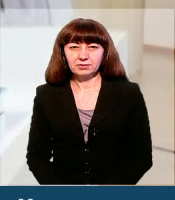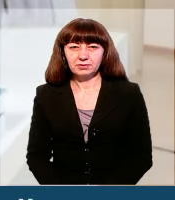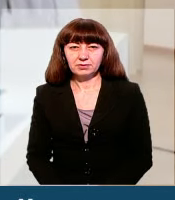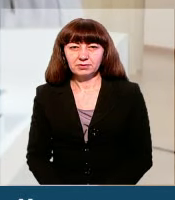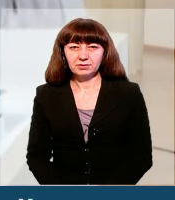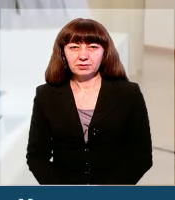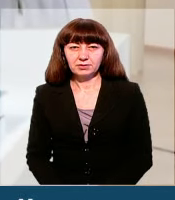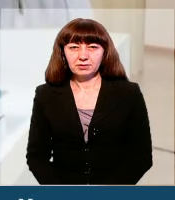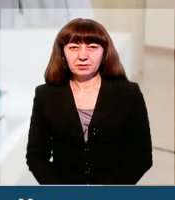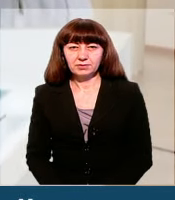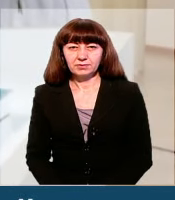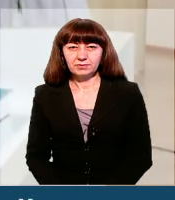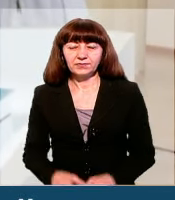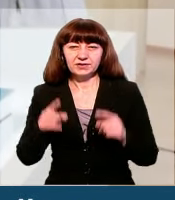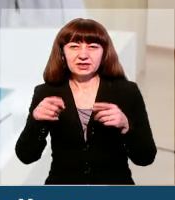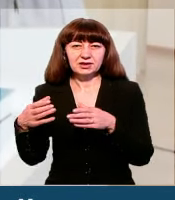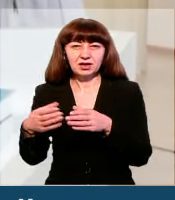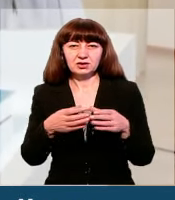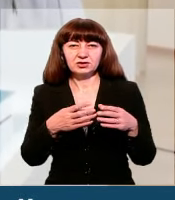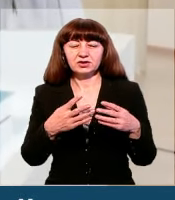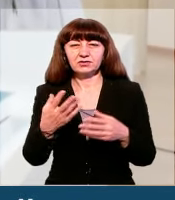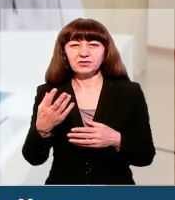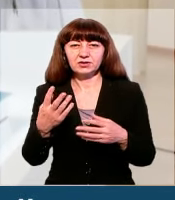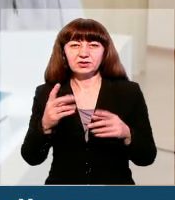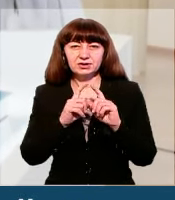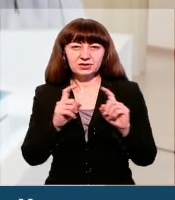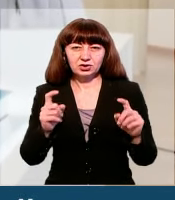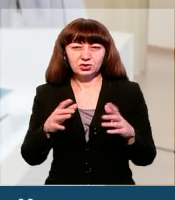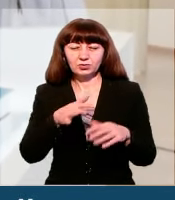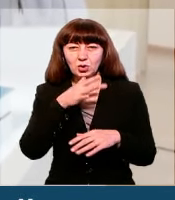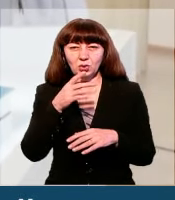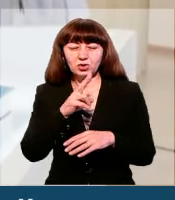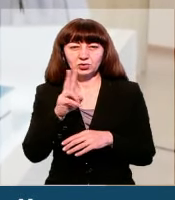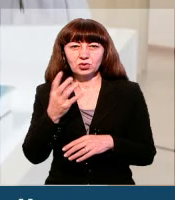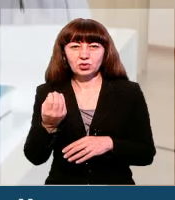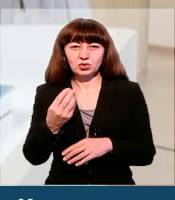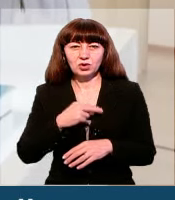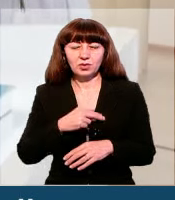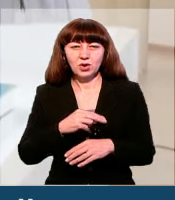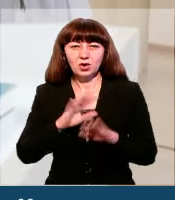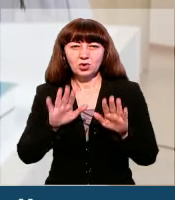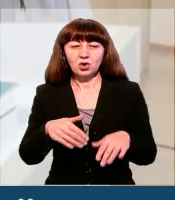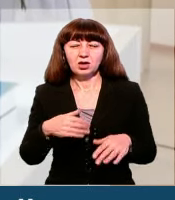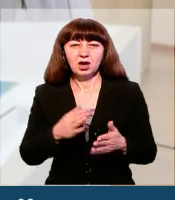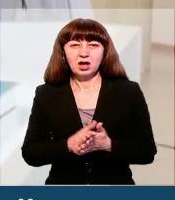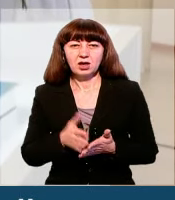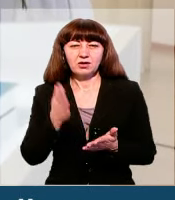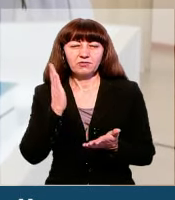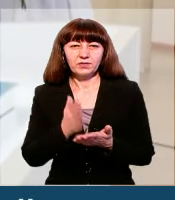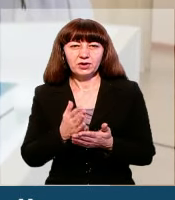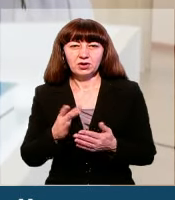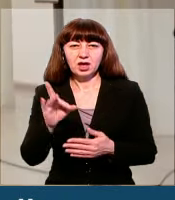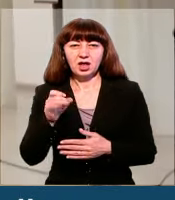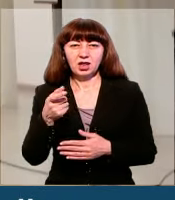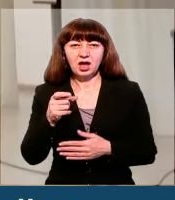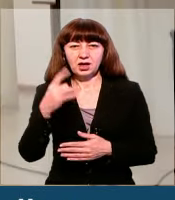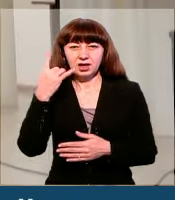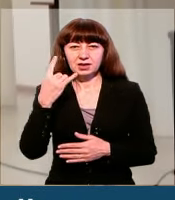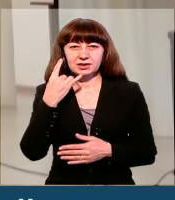коллектив, скажем так, который еще работает. Пожелать, чтобы вы только шли только вперед, как говорится, алга